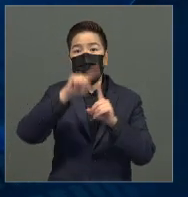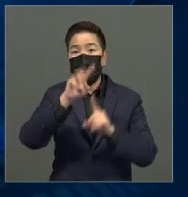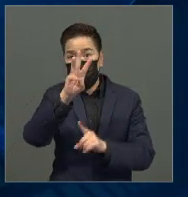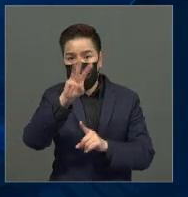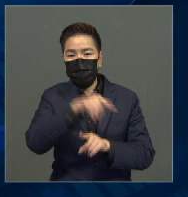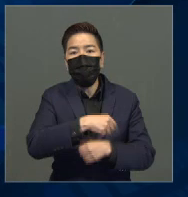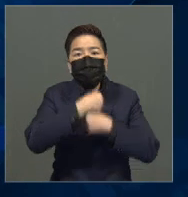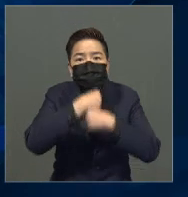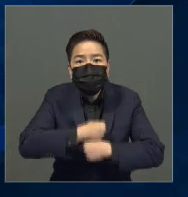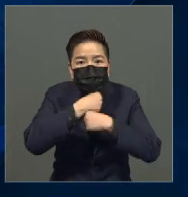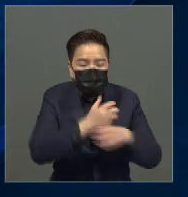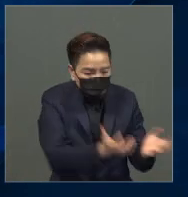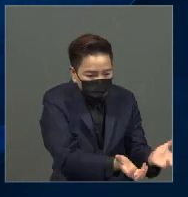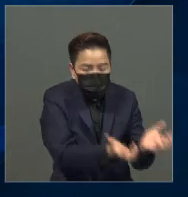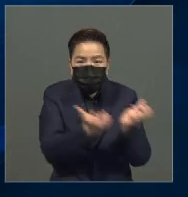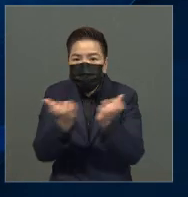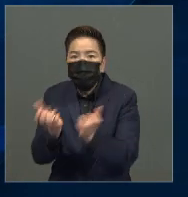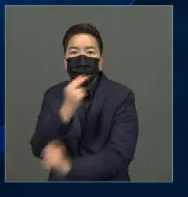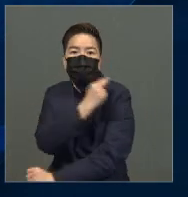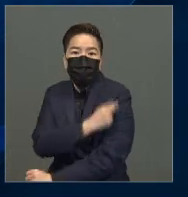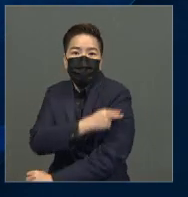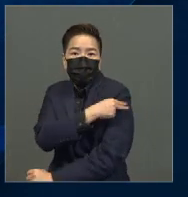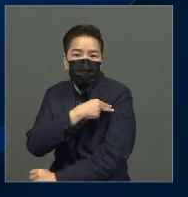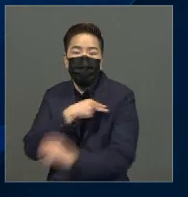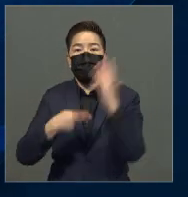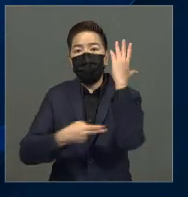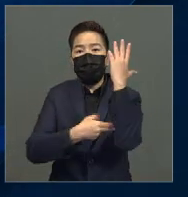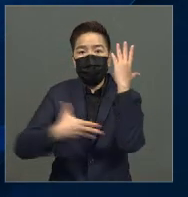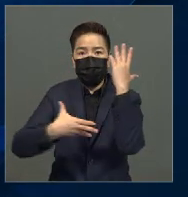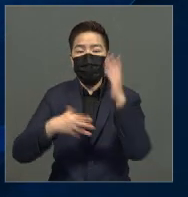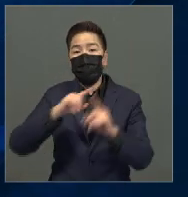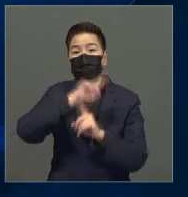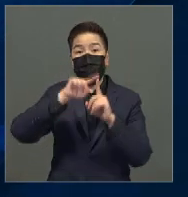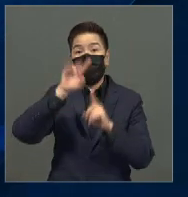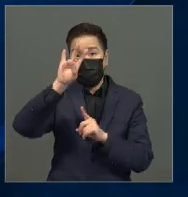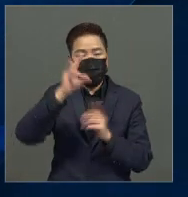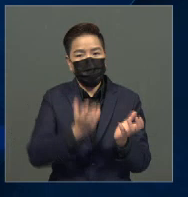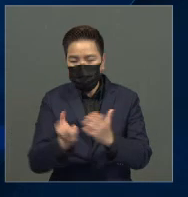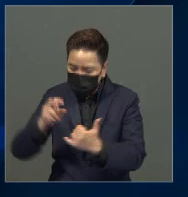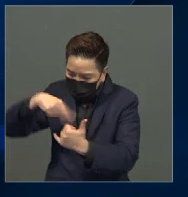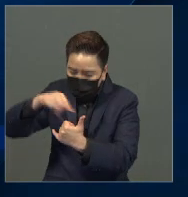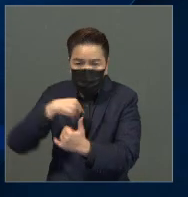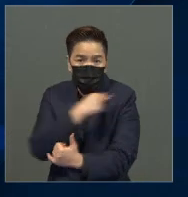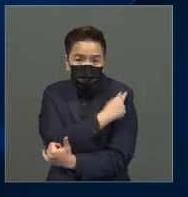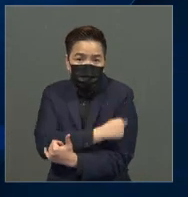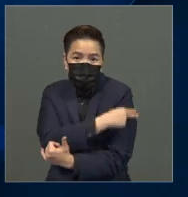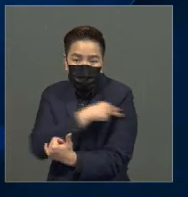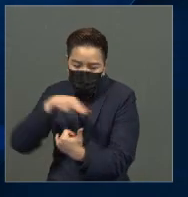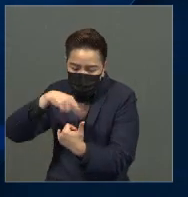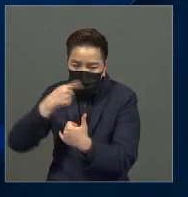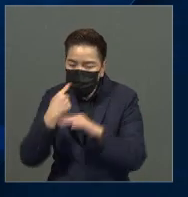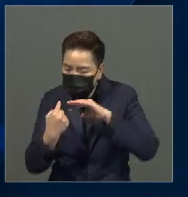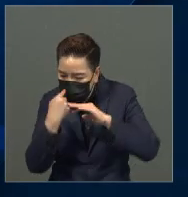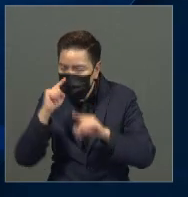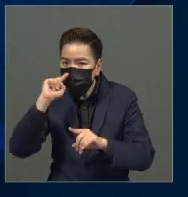นะคะก็นำผู้ป่วยเข้ารับการรักษาที่โรงพยาบาลหาดใหญ่ทันทีในวันที่ 1มกราคมค่ะโรงพยาบาลตรวจยืน